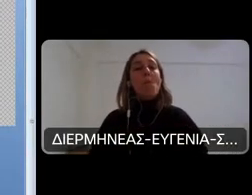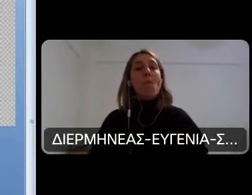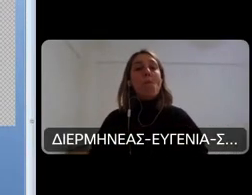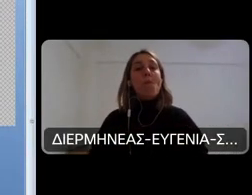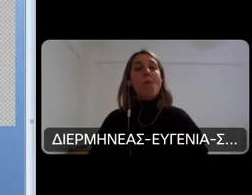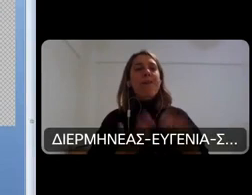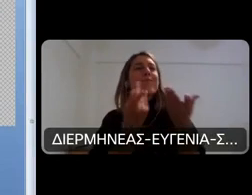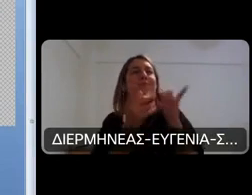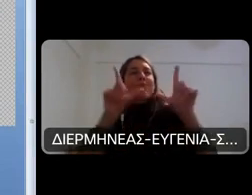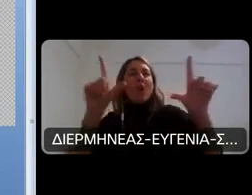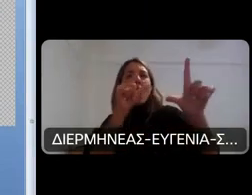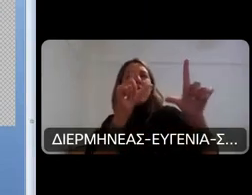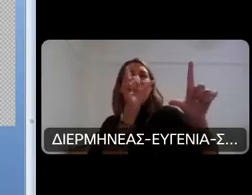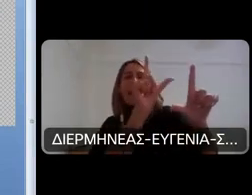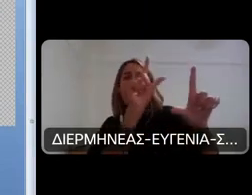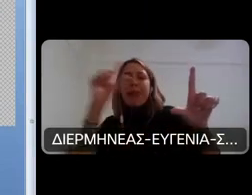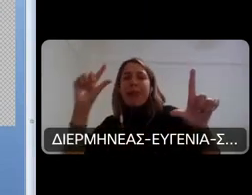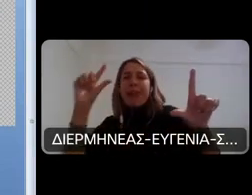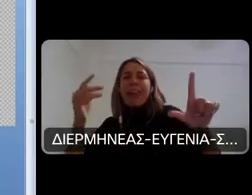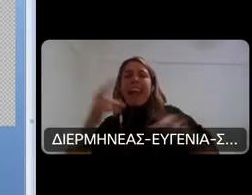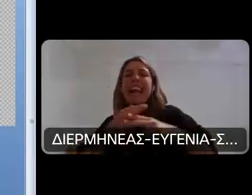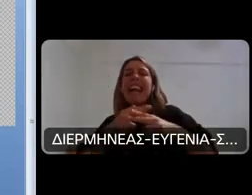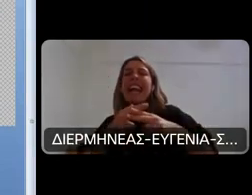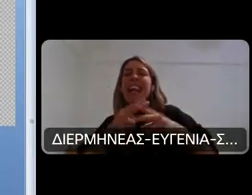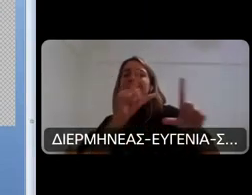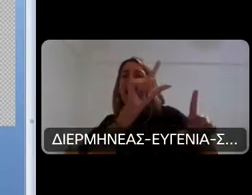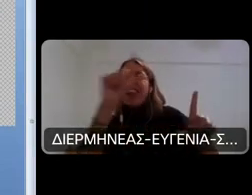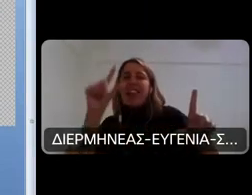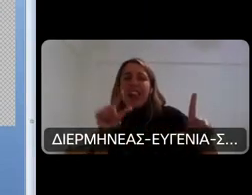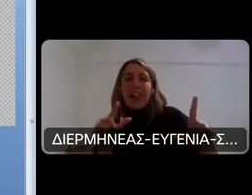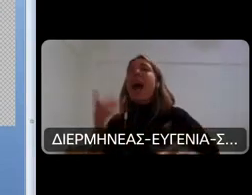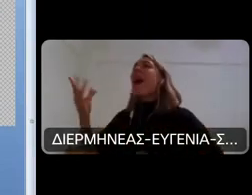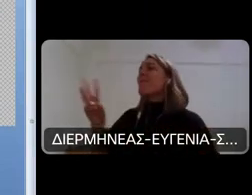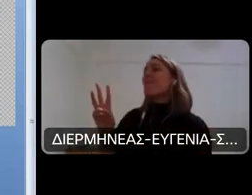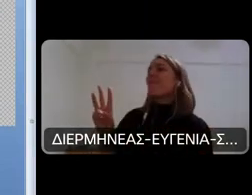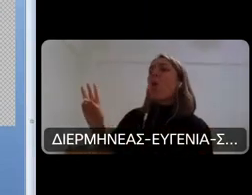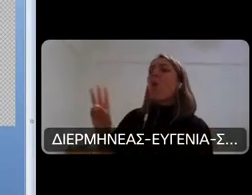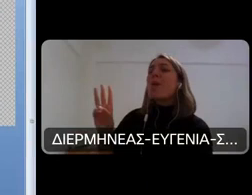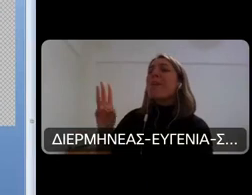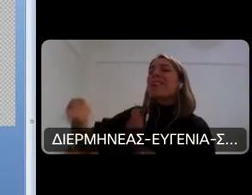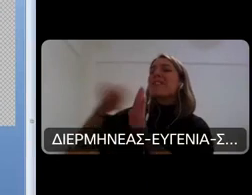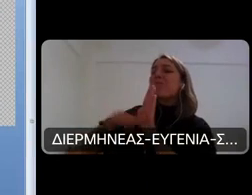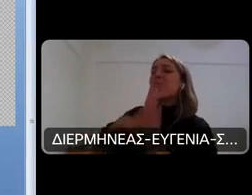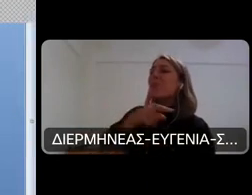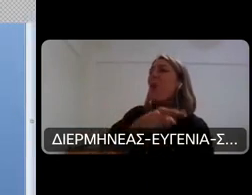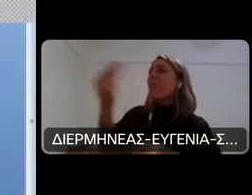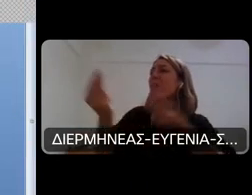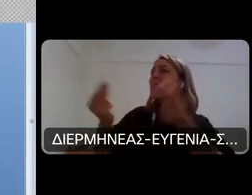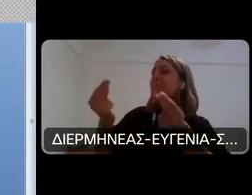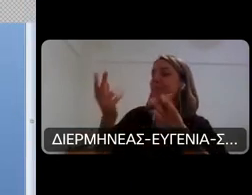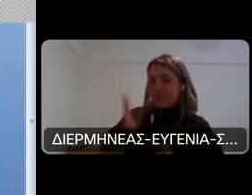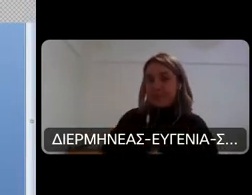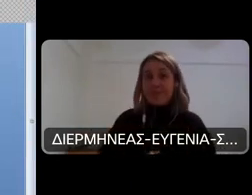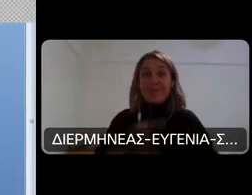Έχει αυτά τα γκρίζα, Κώστα. Τι είναι αυτά? Α, αυτά είναι του WebEx. Ναι. Λοιπόν. Είναι